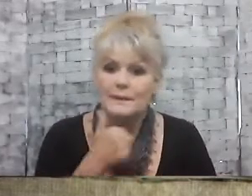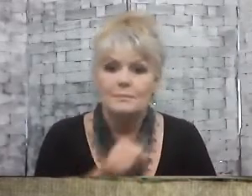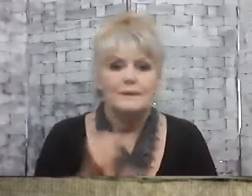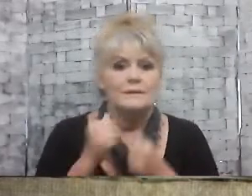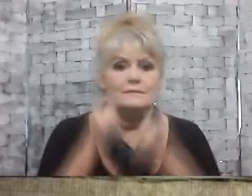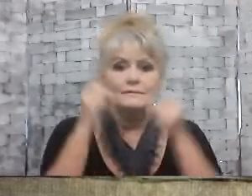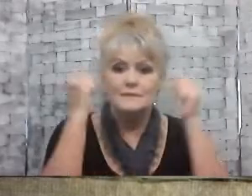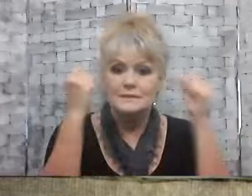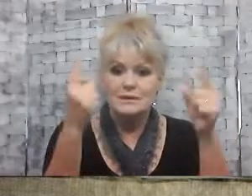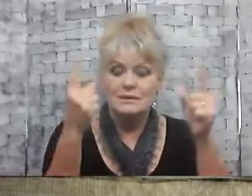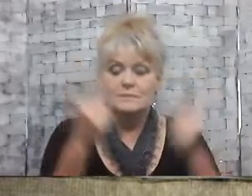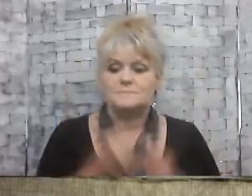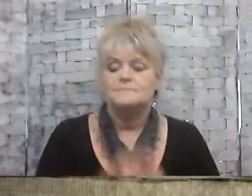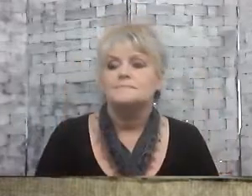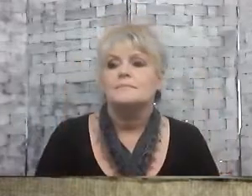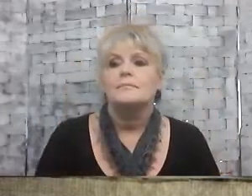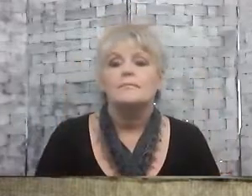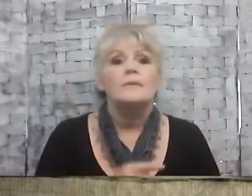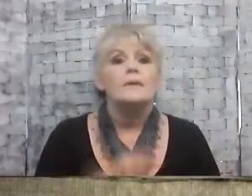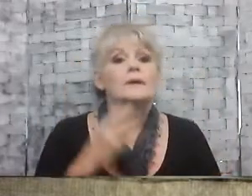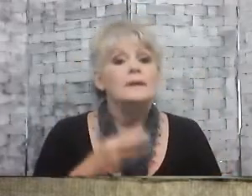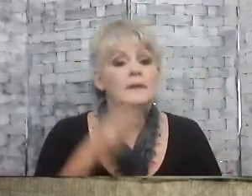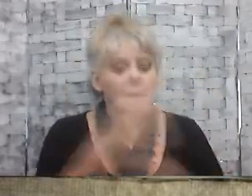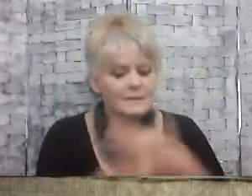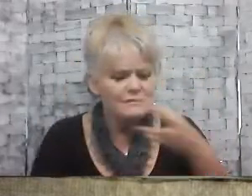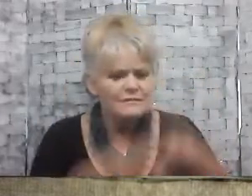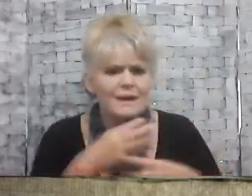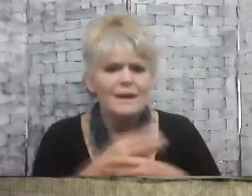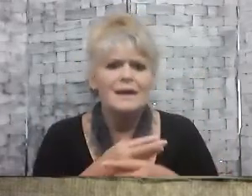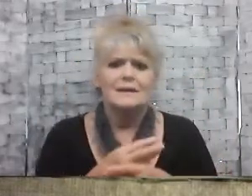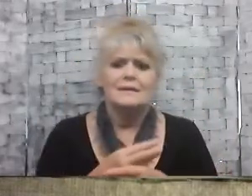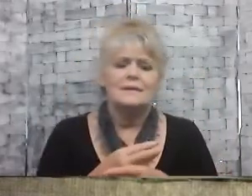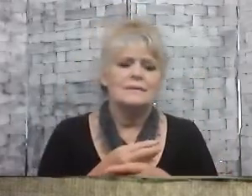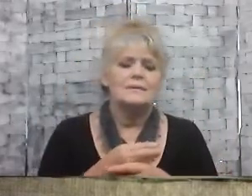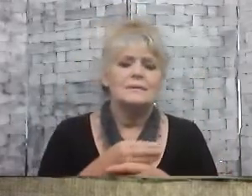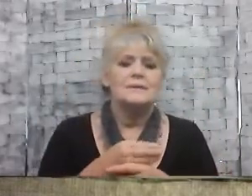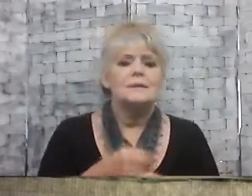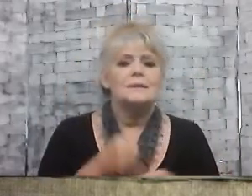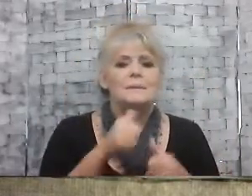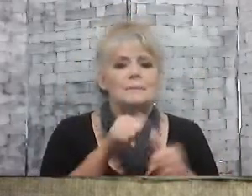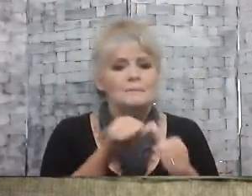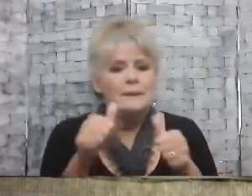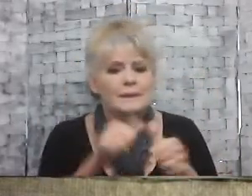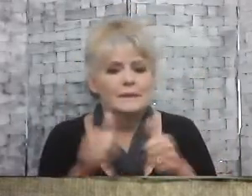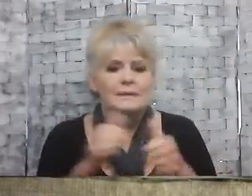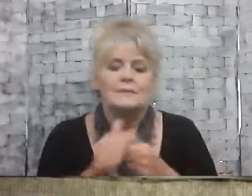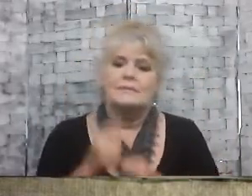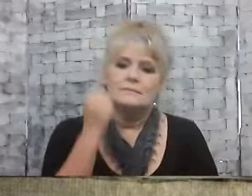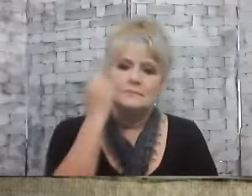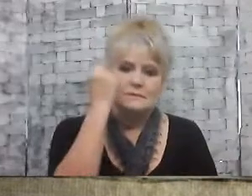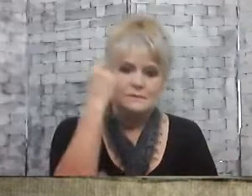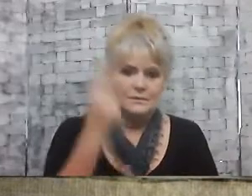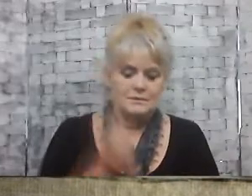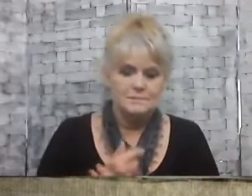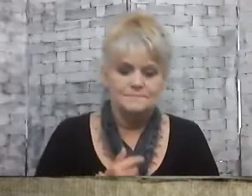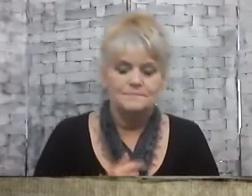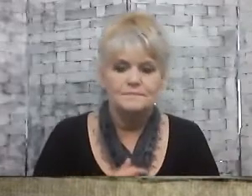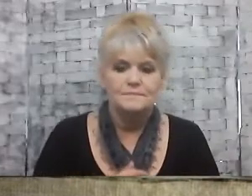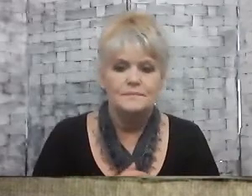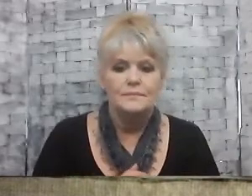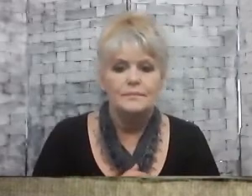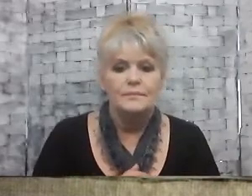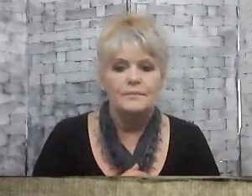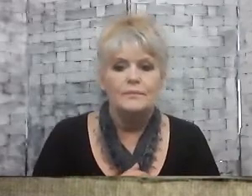gaan gebeur. Dat je iets van ons wereld beter gaan verstaan, meer sin gaan maken van ons wereld, meer sin gaan maken van jouw